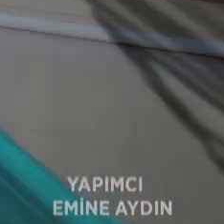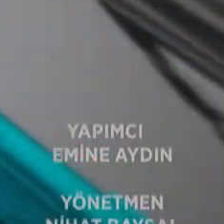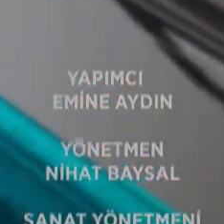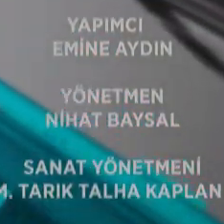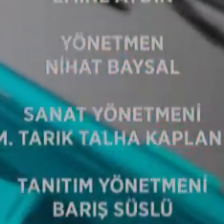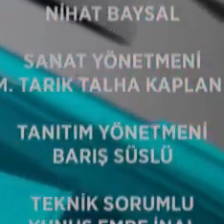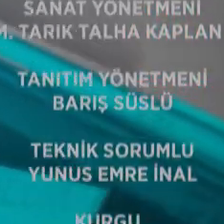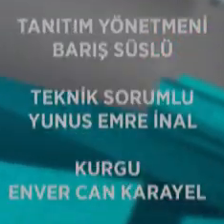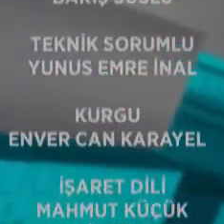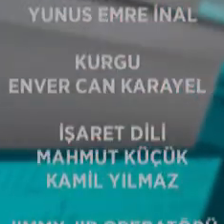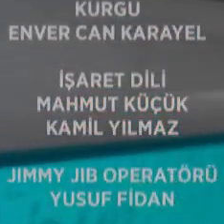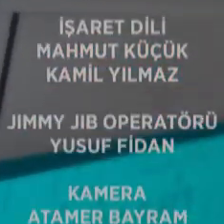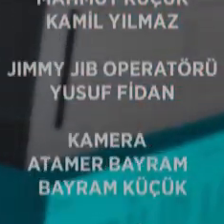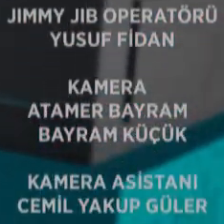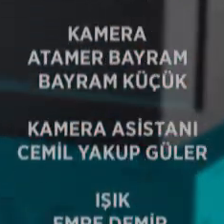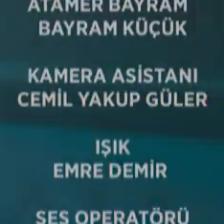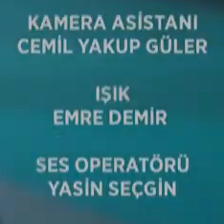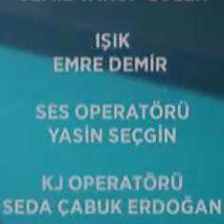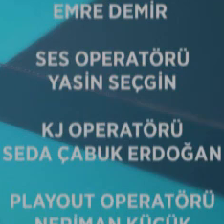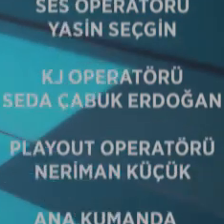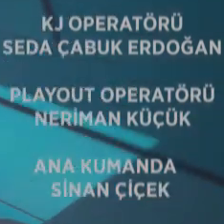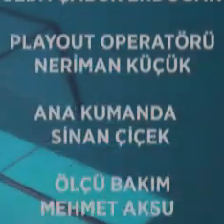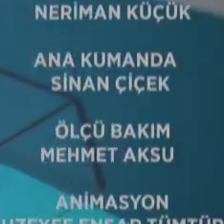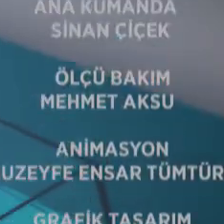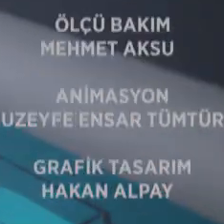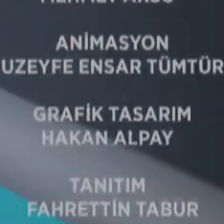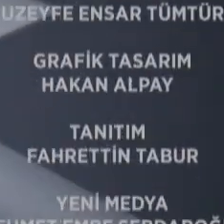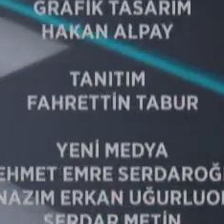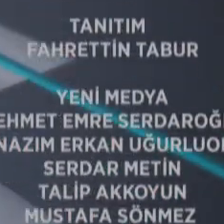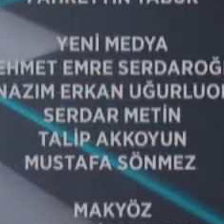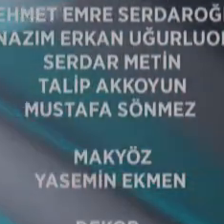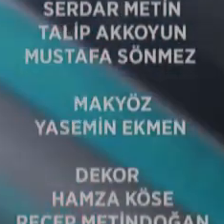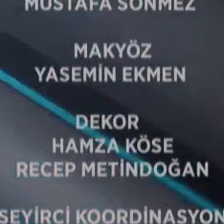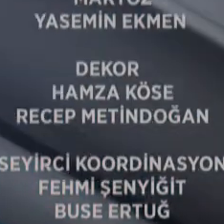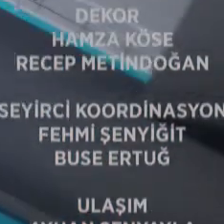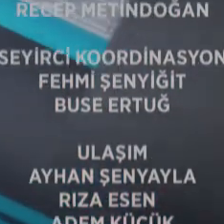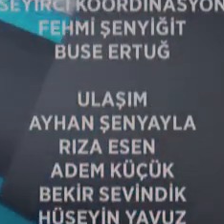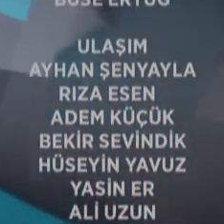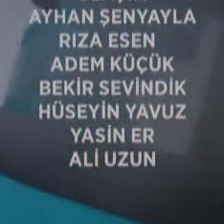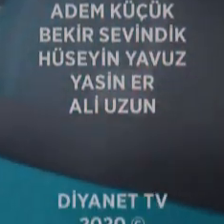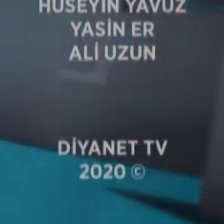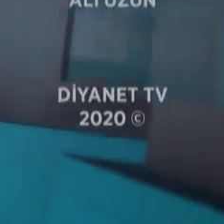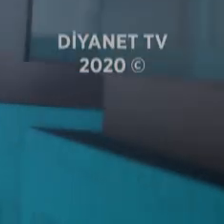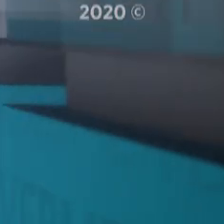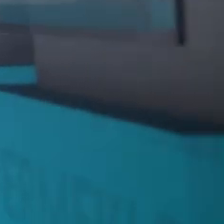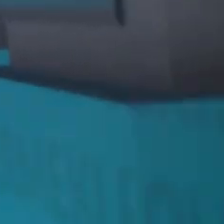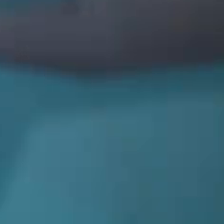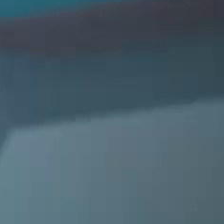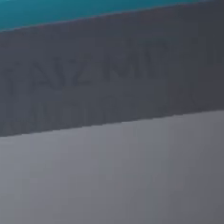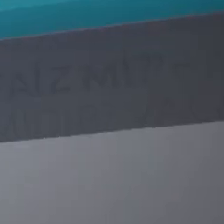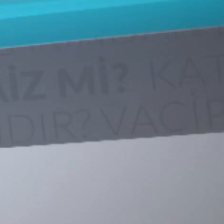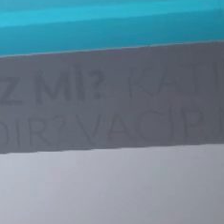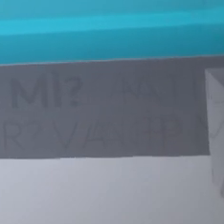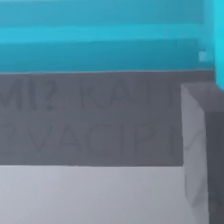Var mıdır, vacip midir? Sadece orasını bozan bir hanımefendi bu. Dini midir? Zorlama var mıdır? Hangi kişilere kullandıysa?